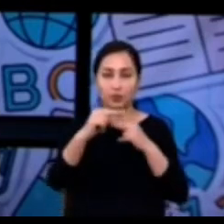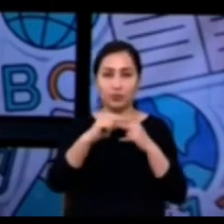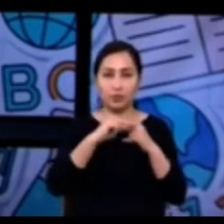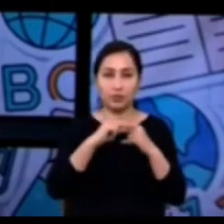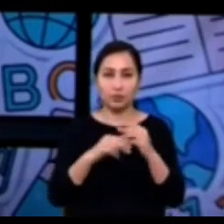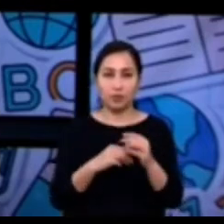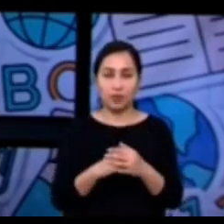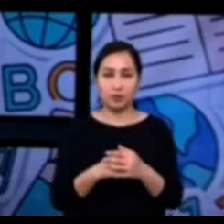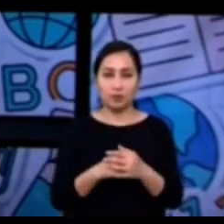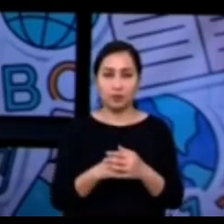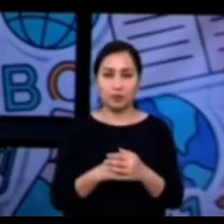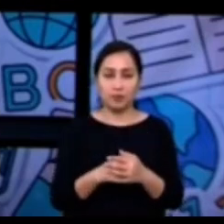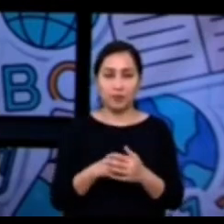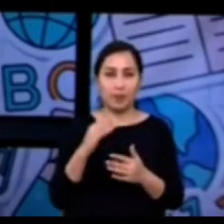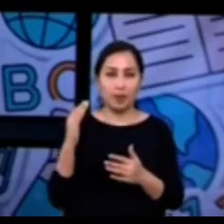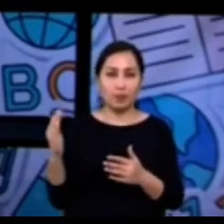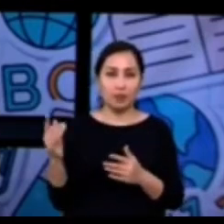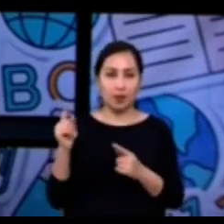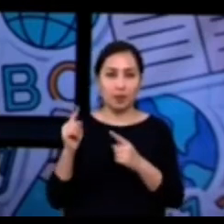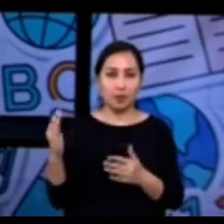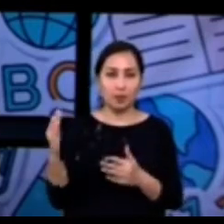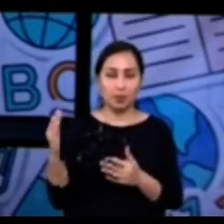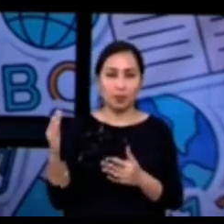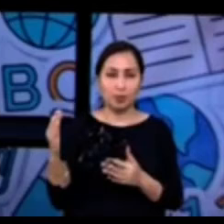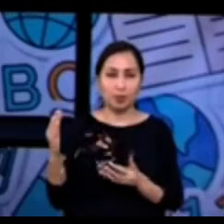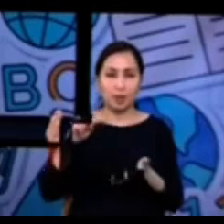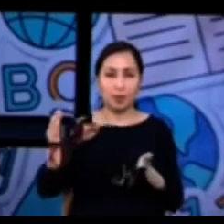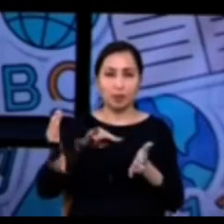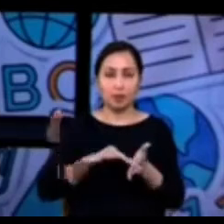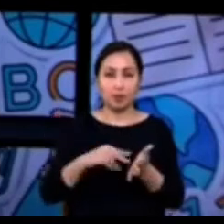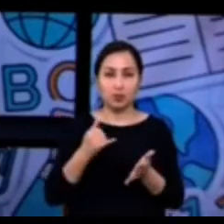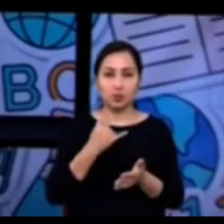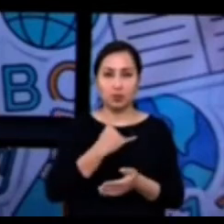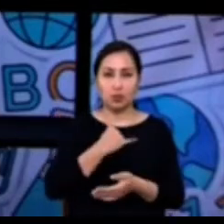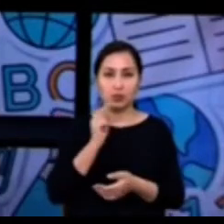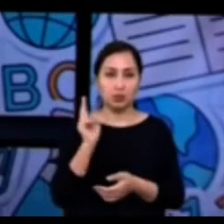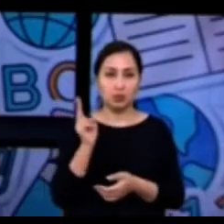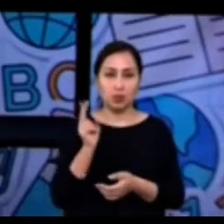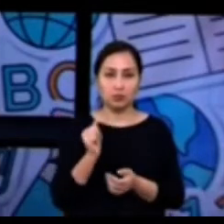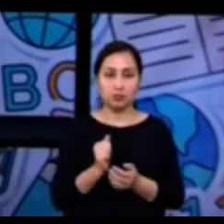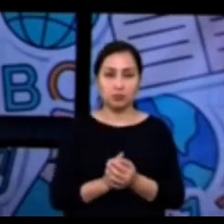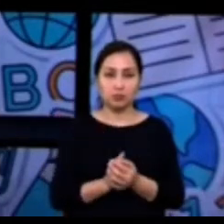внимание, в правом углу стоит у нас кто?